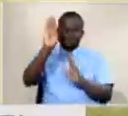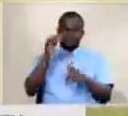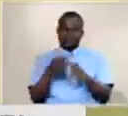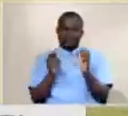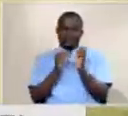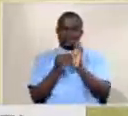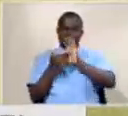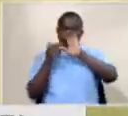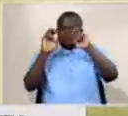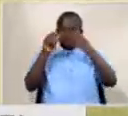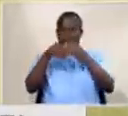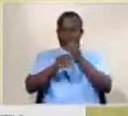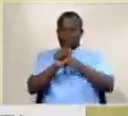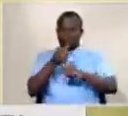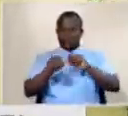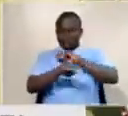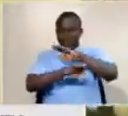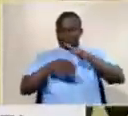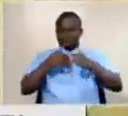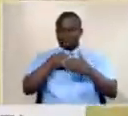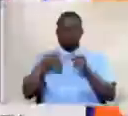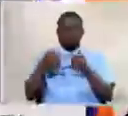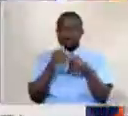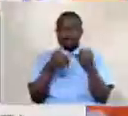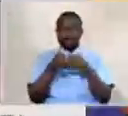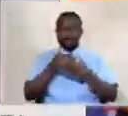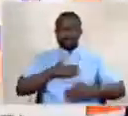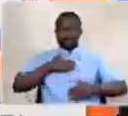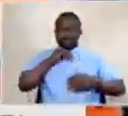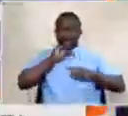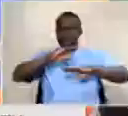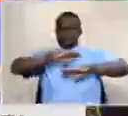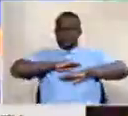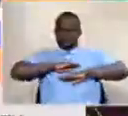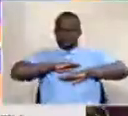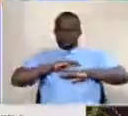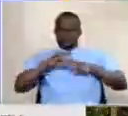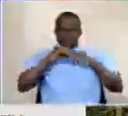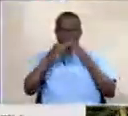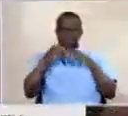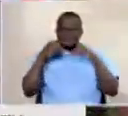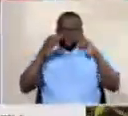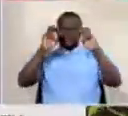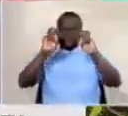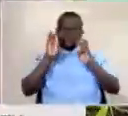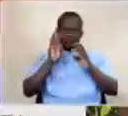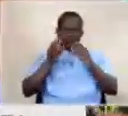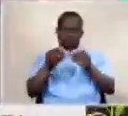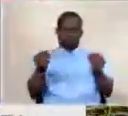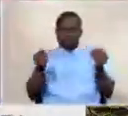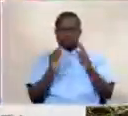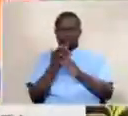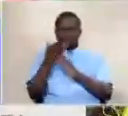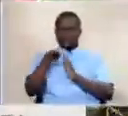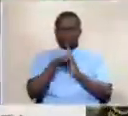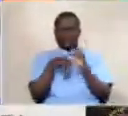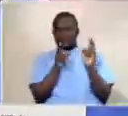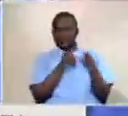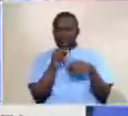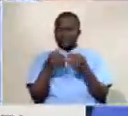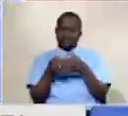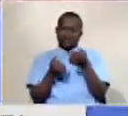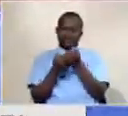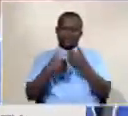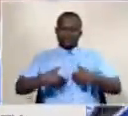gusa bagaragaza ko ibikorwa remezo bafite mu mikino n'imyidagaduro bidahagije ubuyobozi bukavuga ko bizakemuka binyuze muri gahunda zisanzwe zo